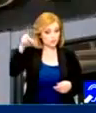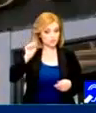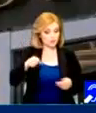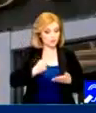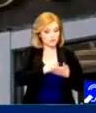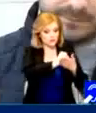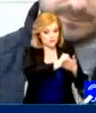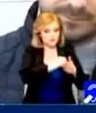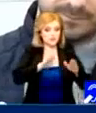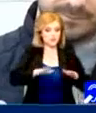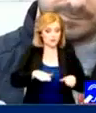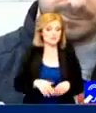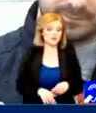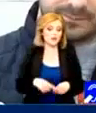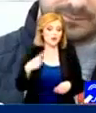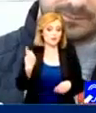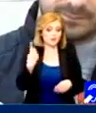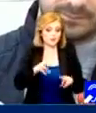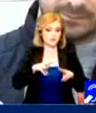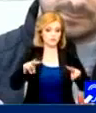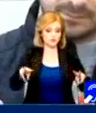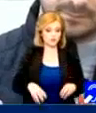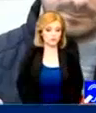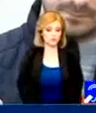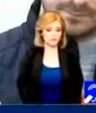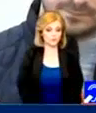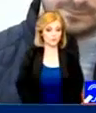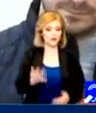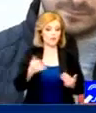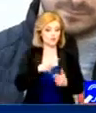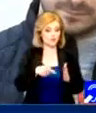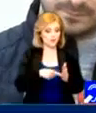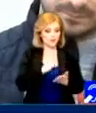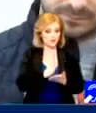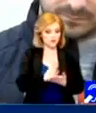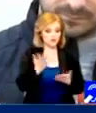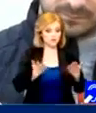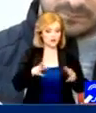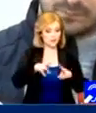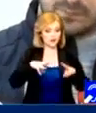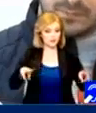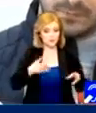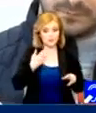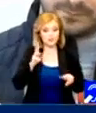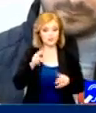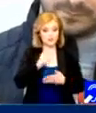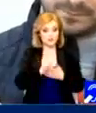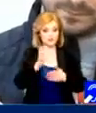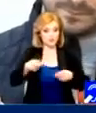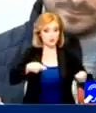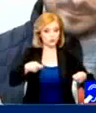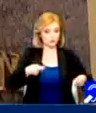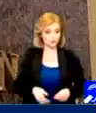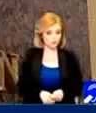șefia executivului. Întrebarea este de alt gen. Dacă Parlamentul nu are organe de conducere și respectiv nu are cine